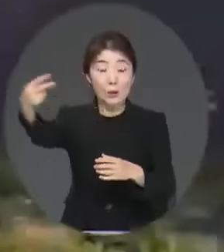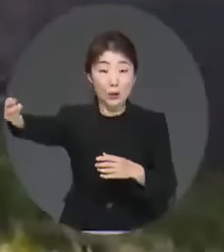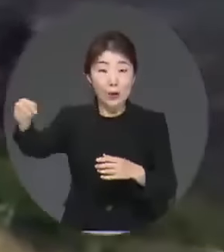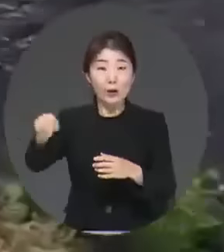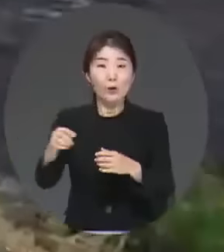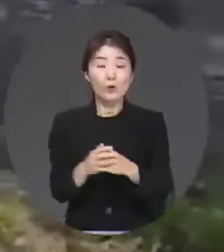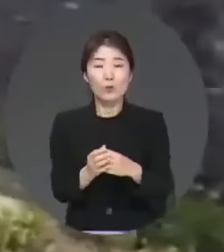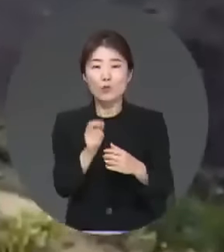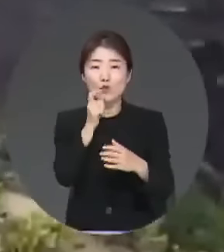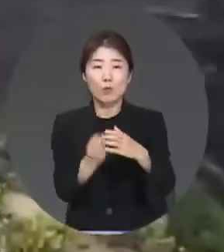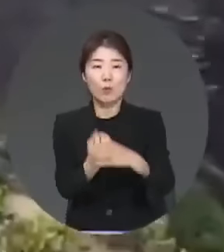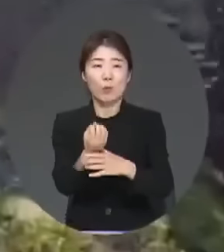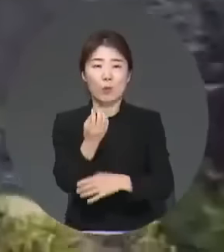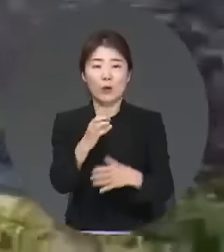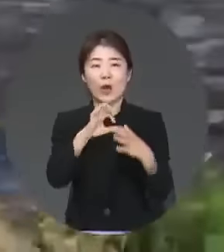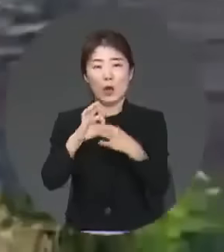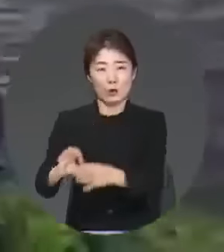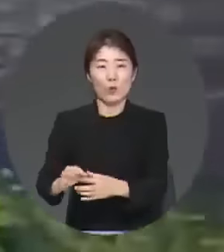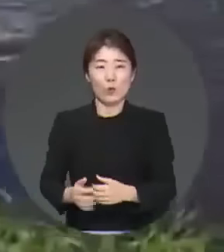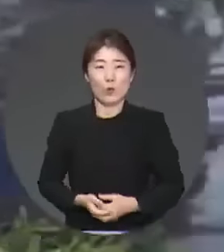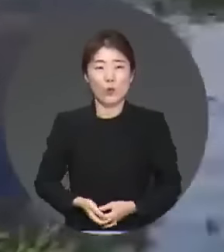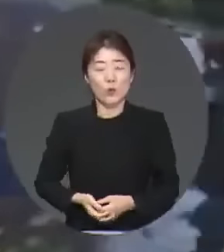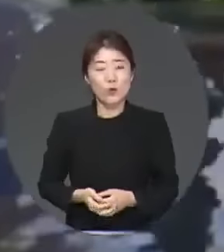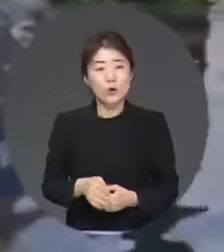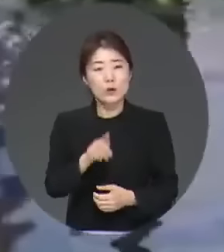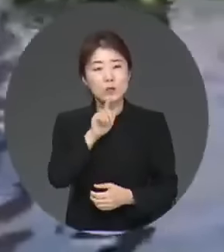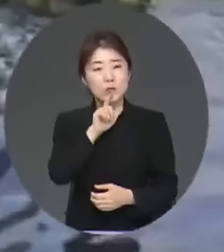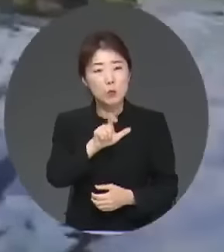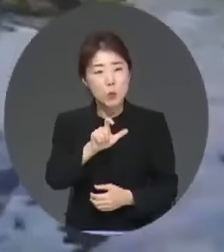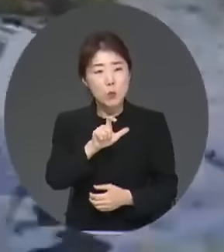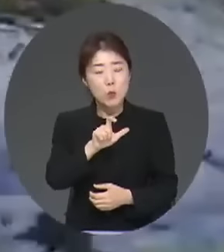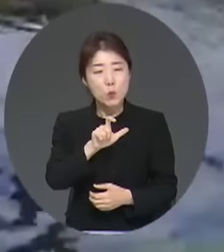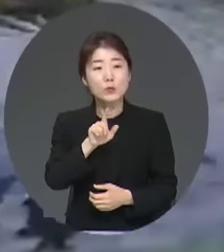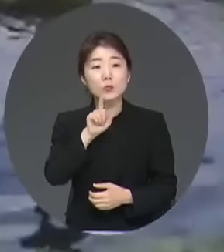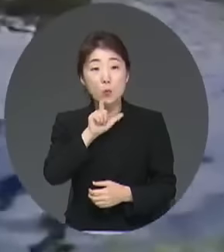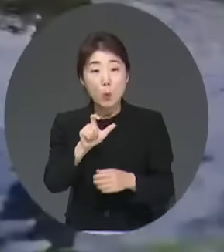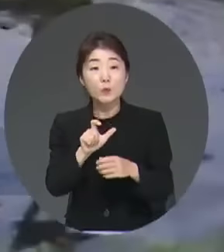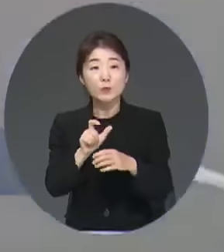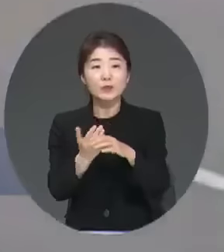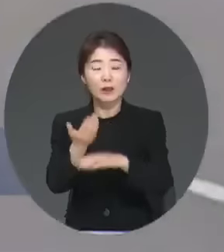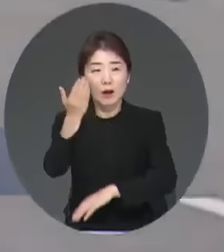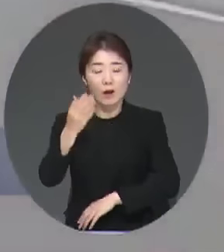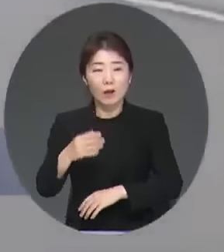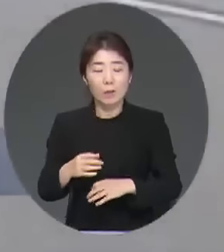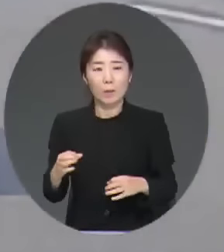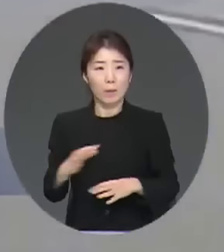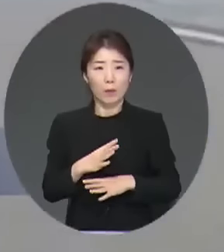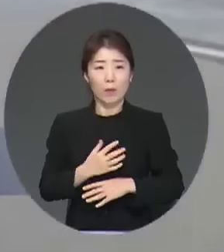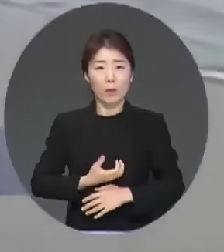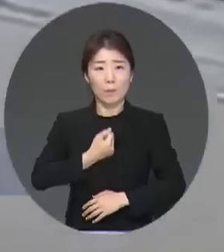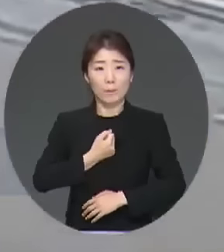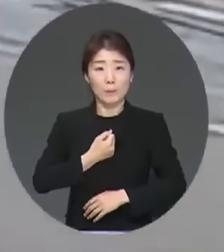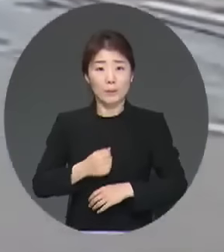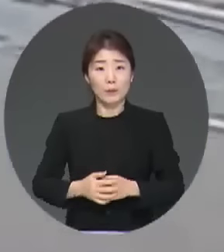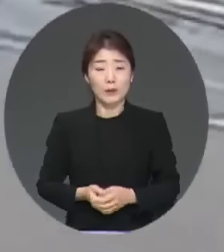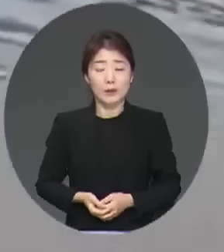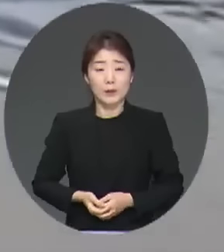겁니다. 계속 쏟아져 올라왔죠, 이게. 한 15분? 15분 이상? 깜짝 놀랐다니까.